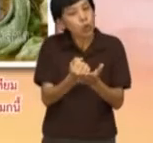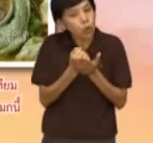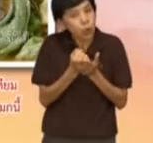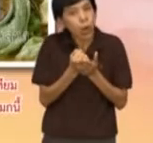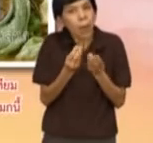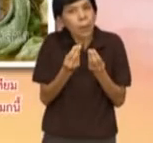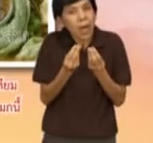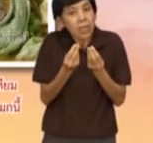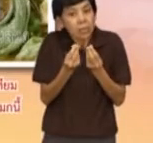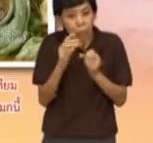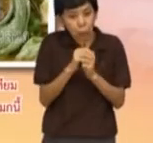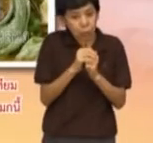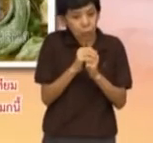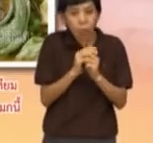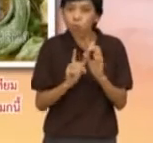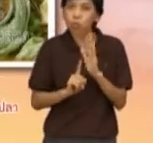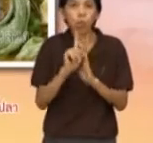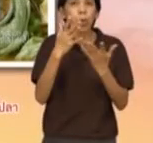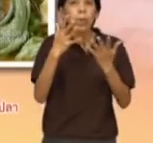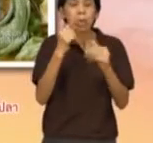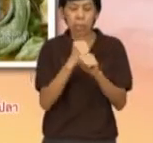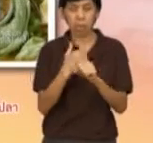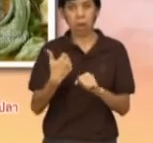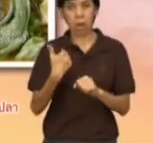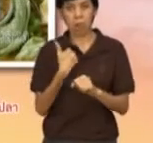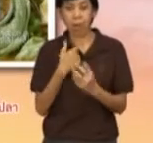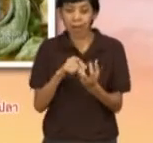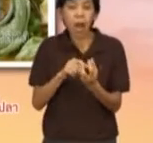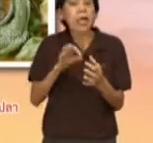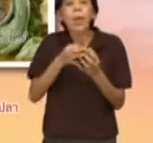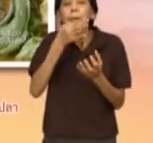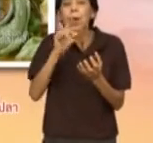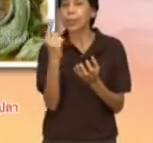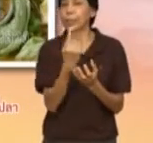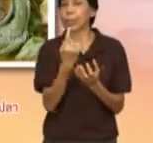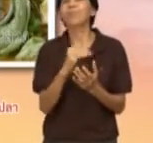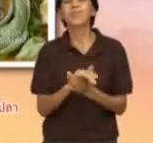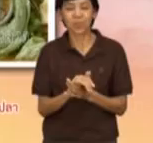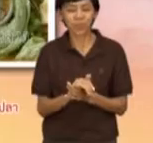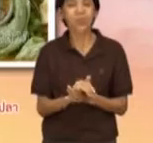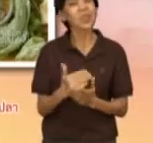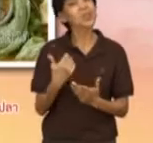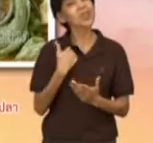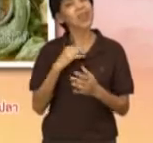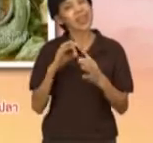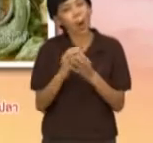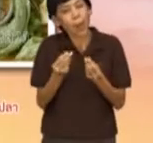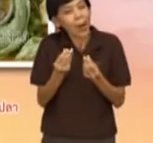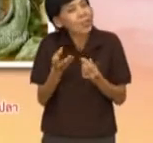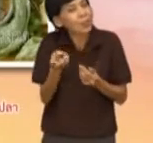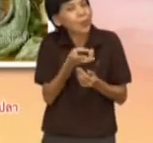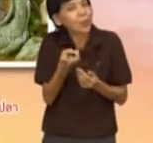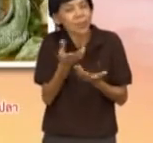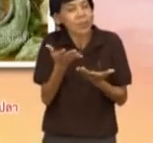คอเลสเตอรอลได้นะคะแล้วในห่อหมกนี้เราจะใช้แต่อาหารทะเลค่ะจึงลดปริมาณคอเลสเตอรอล